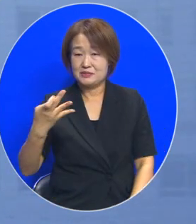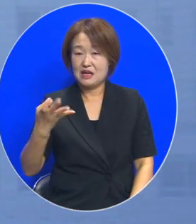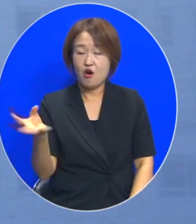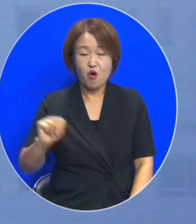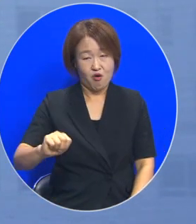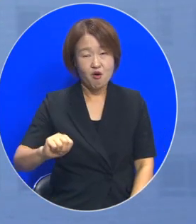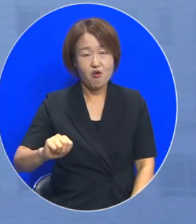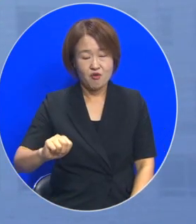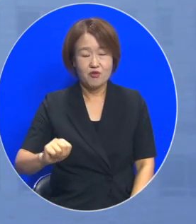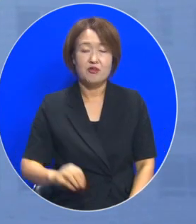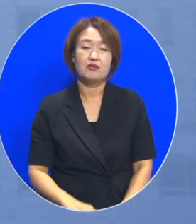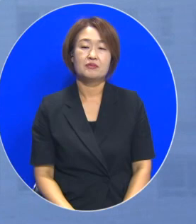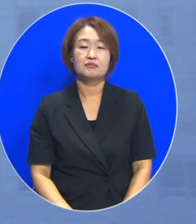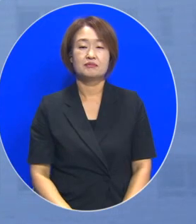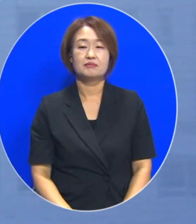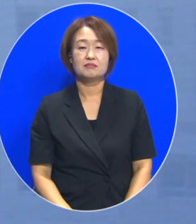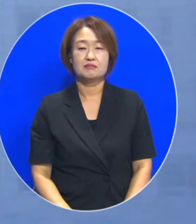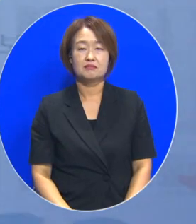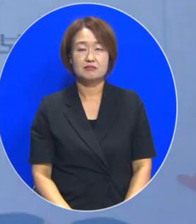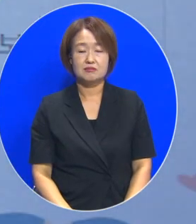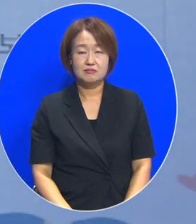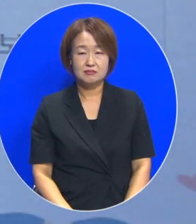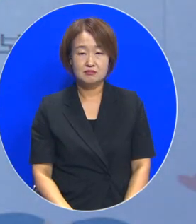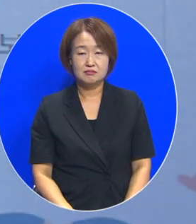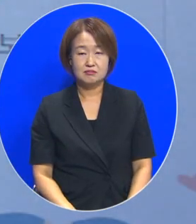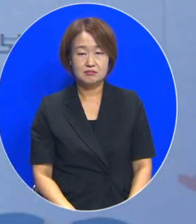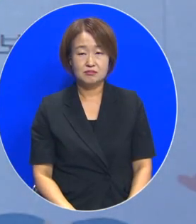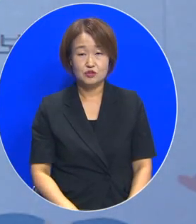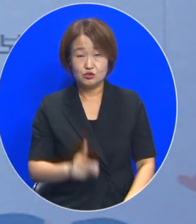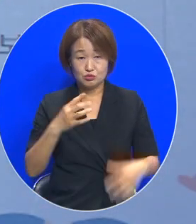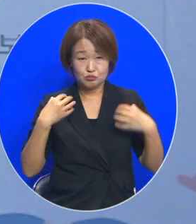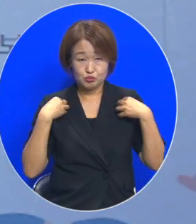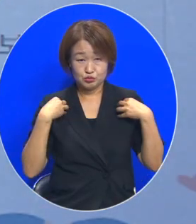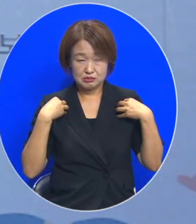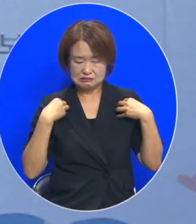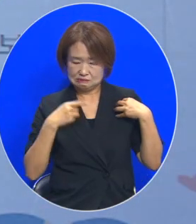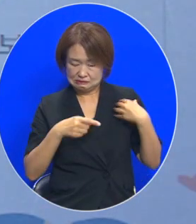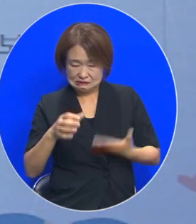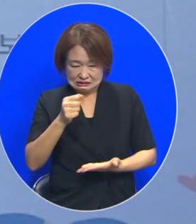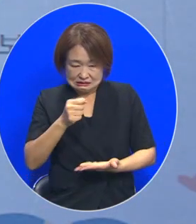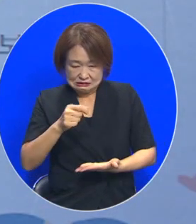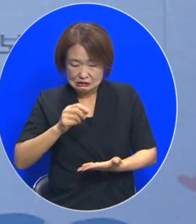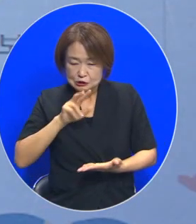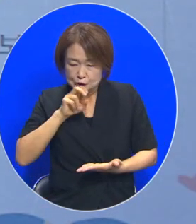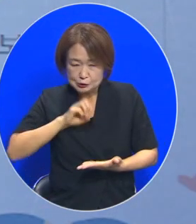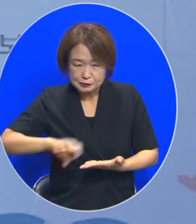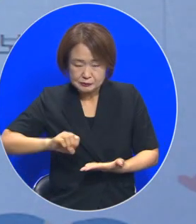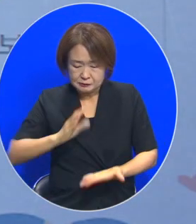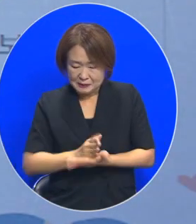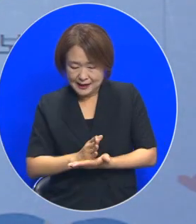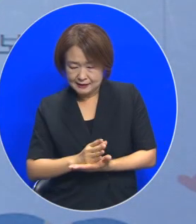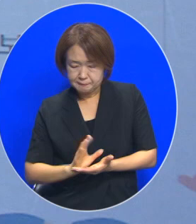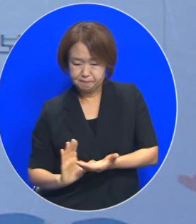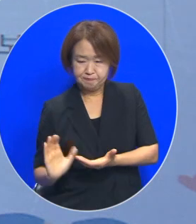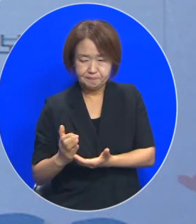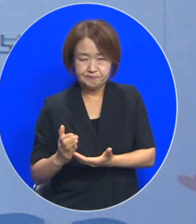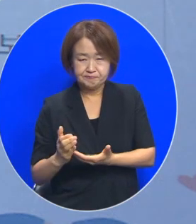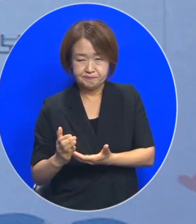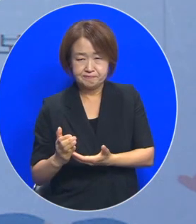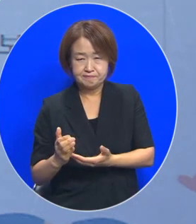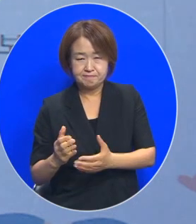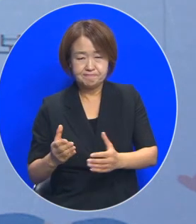314억원에 달하고 있었던 겁니다 정부는 즉시 곳간에 담벼락을 튼튼하게 보수하는 작업에